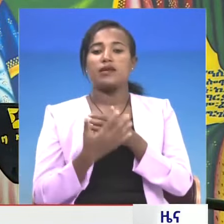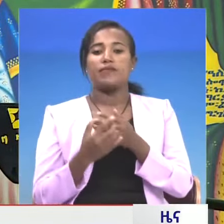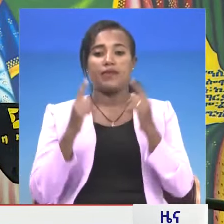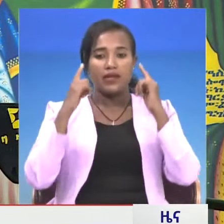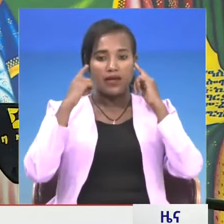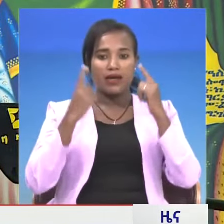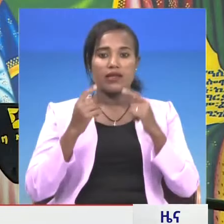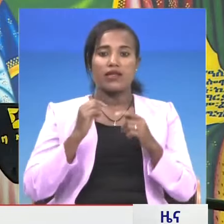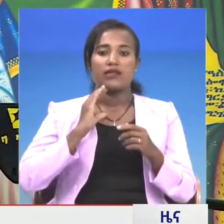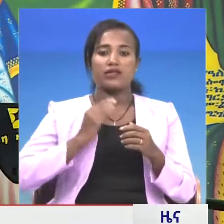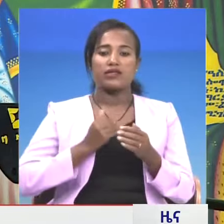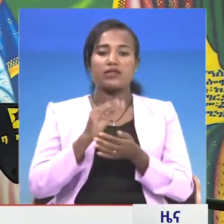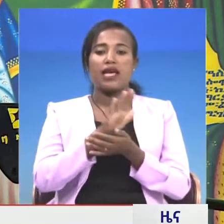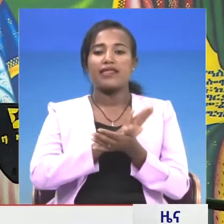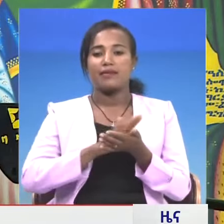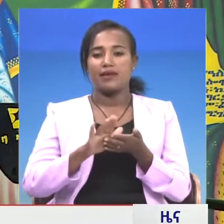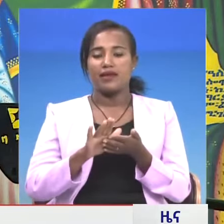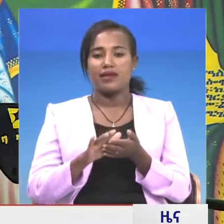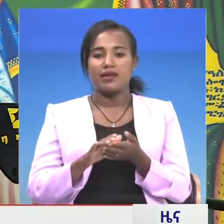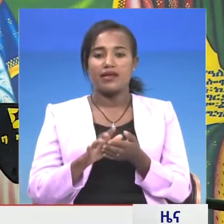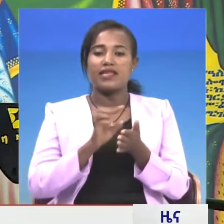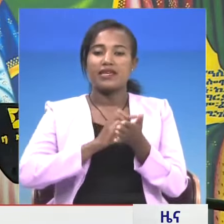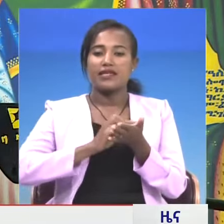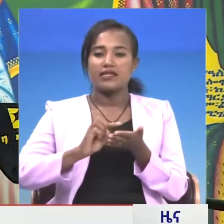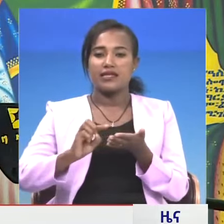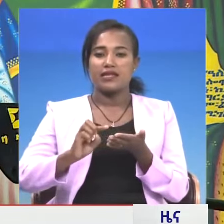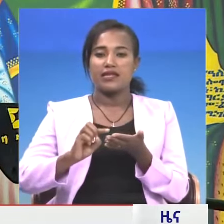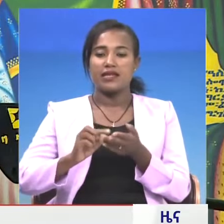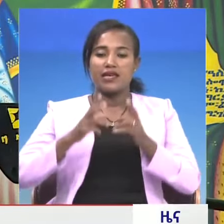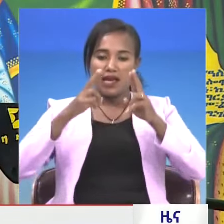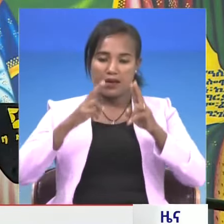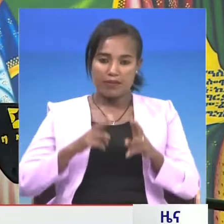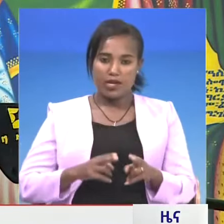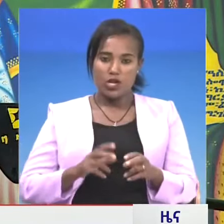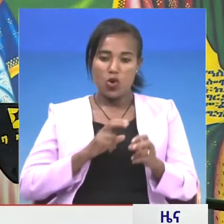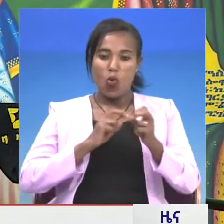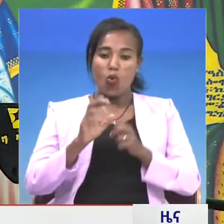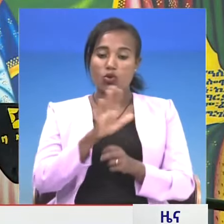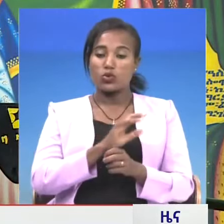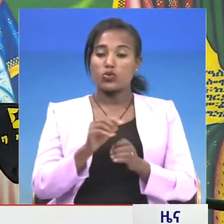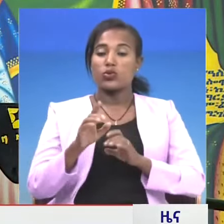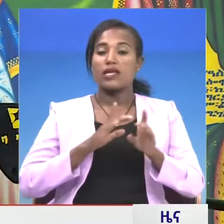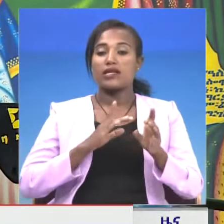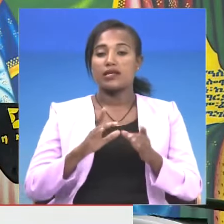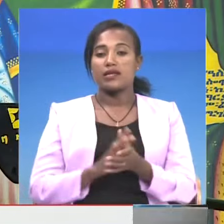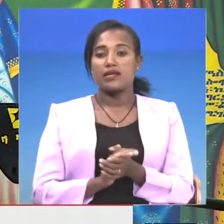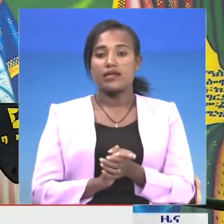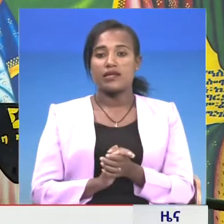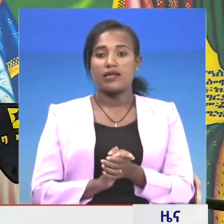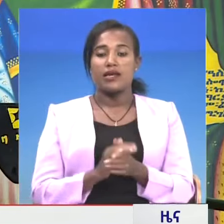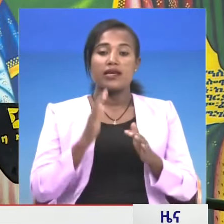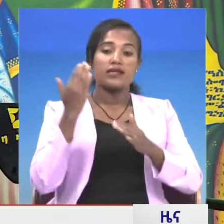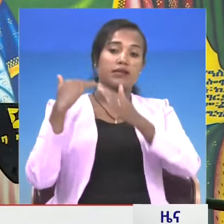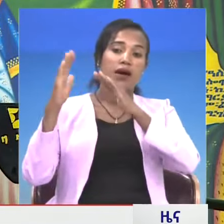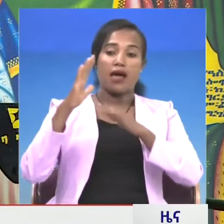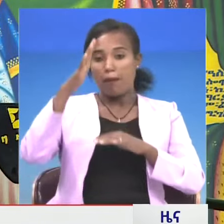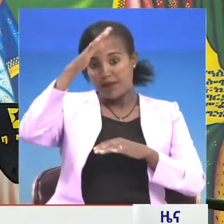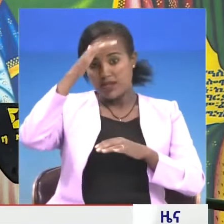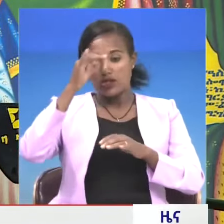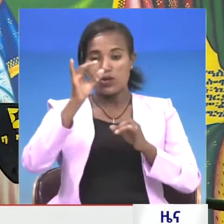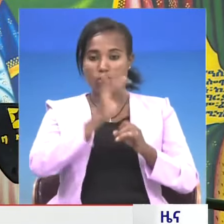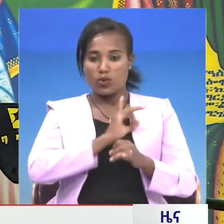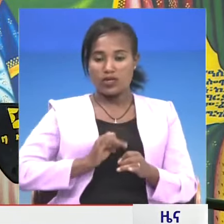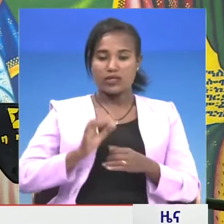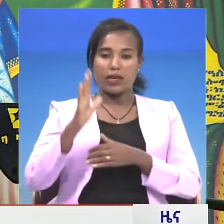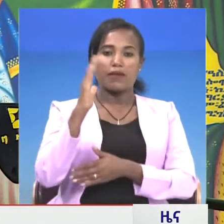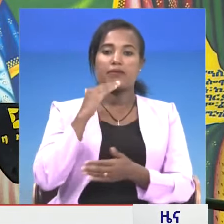ከኃጢአታችን ያጠበን የቀደሰን ያከበረን ወገኖቹም ያደረገን የሰማይ አባታችን ልዑል እግዚአብሔር